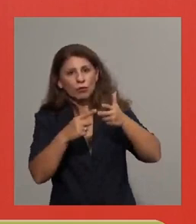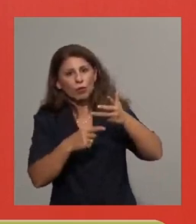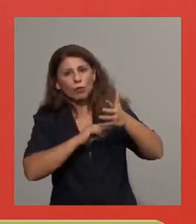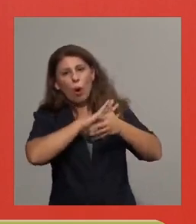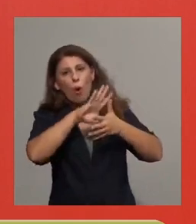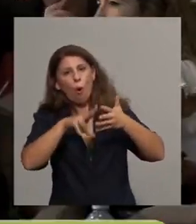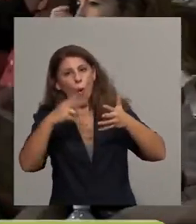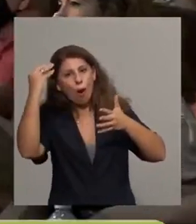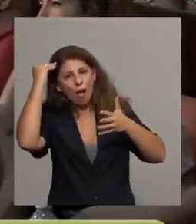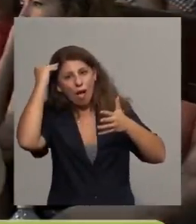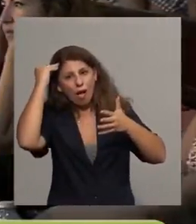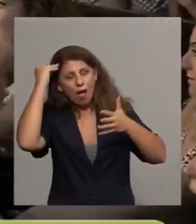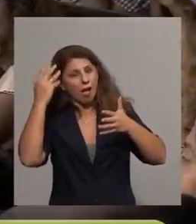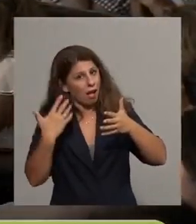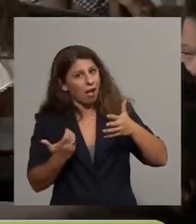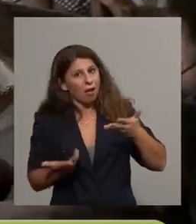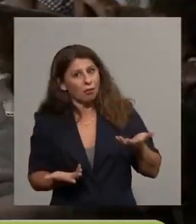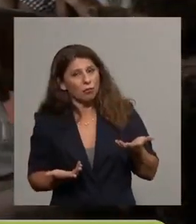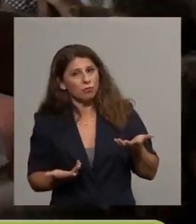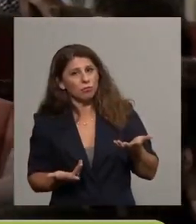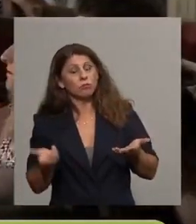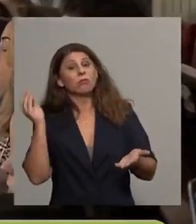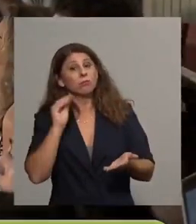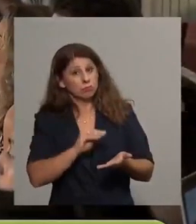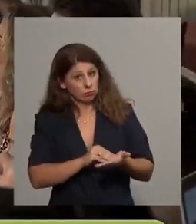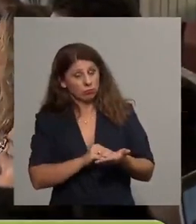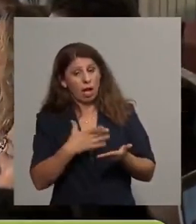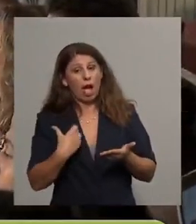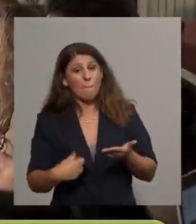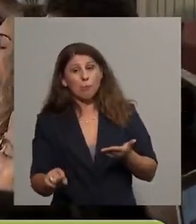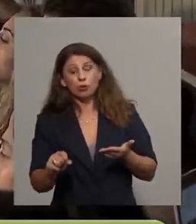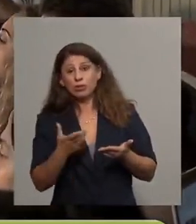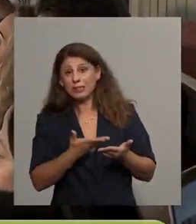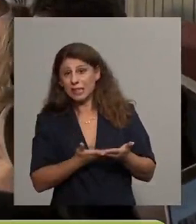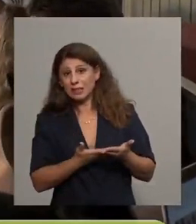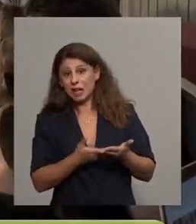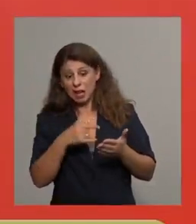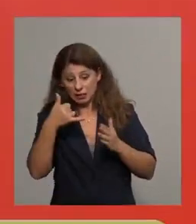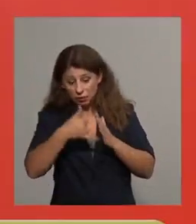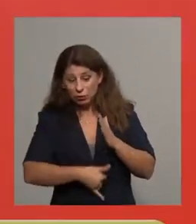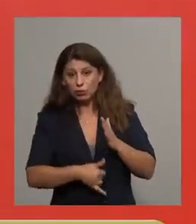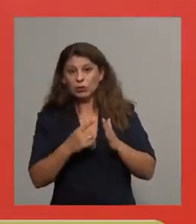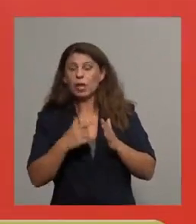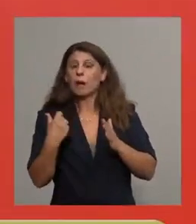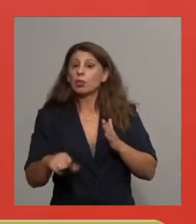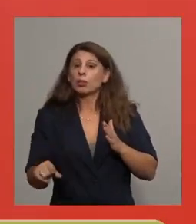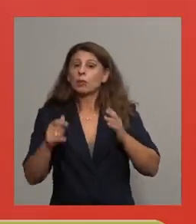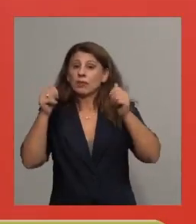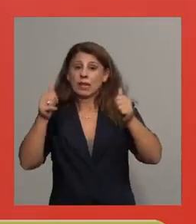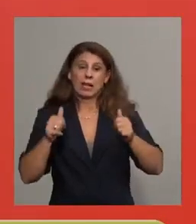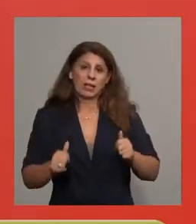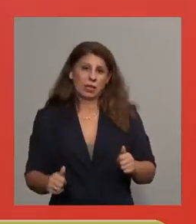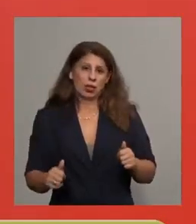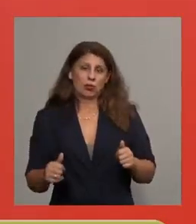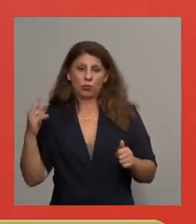ζητήματα, τα οποία ακόμα μια φορά απουσίασαν επί της ουσίας από τις